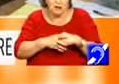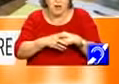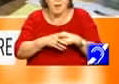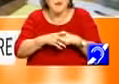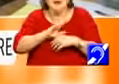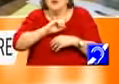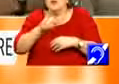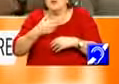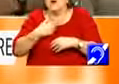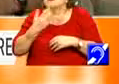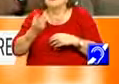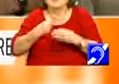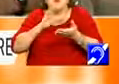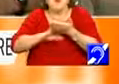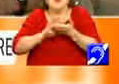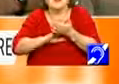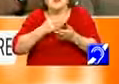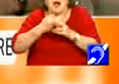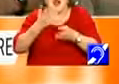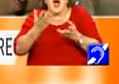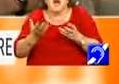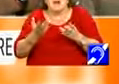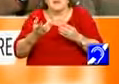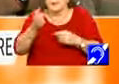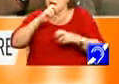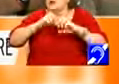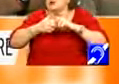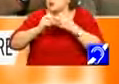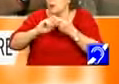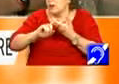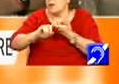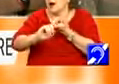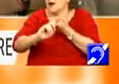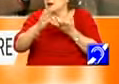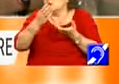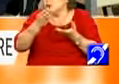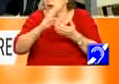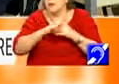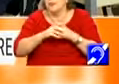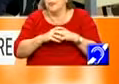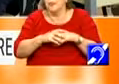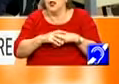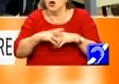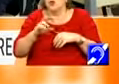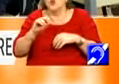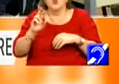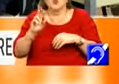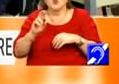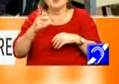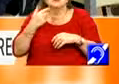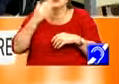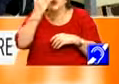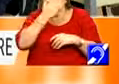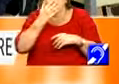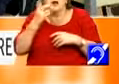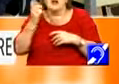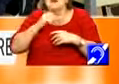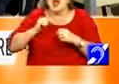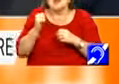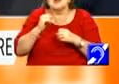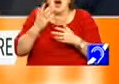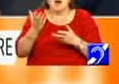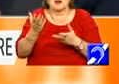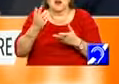suficient de bine argumentată. O altă problemă este legată de situațiile care sunt întâlnite în școlile din mediul rural,